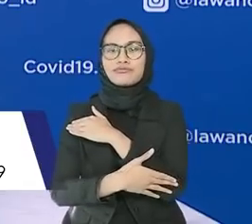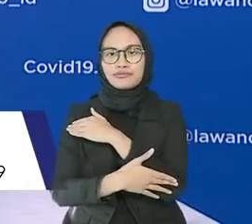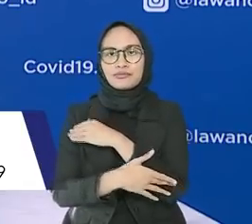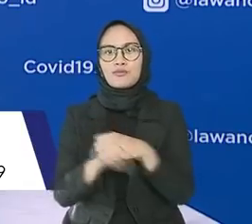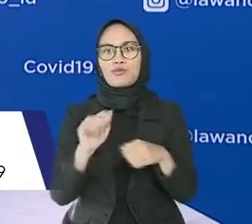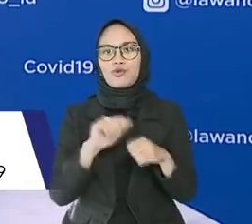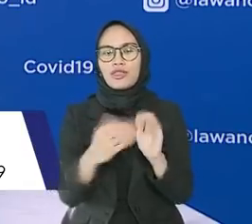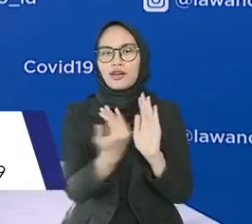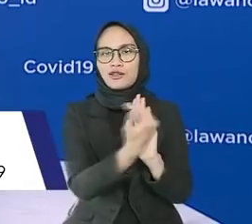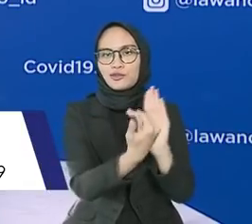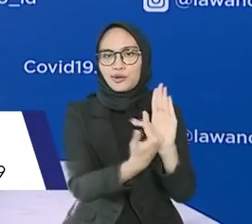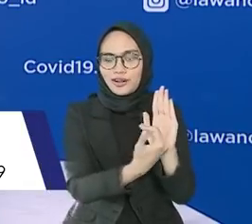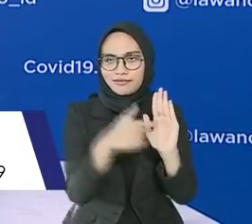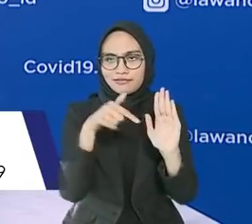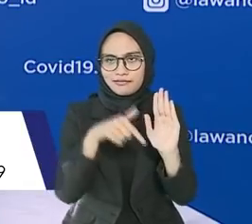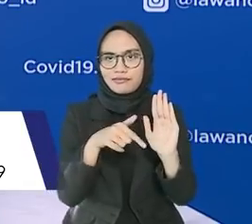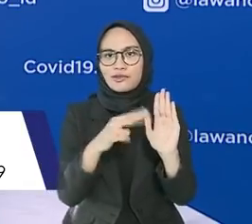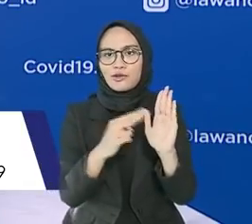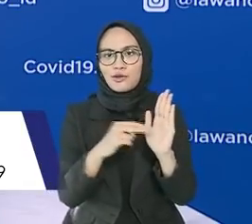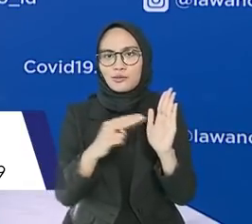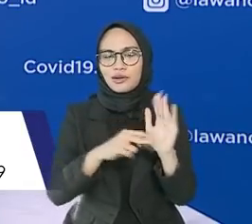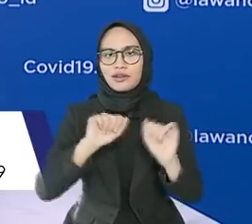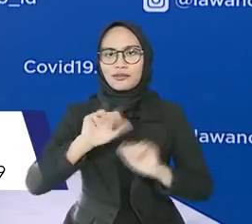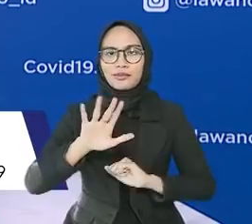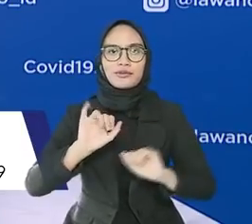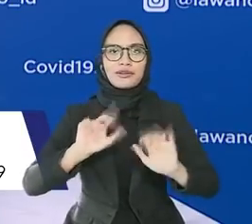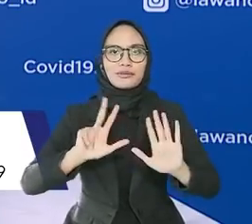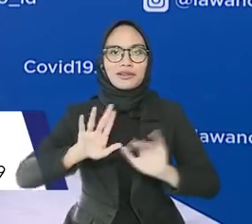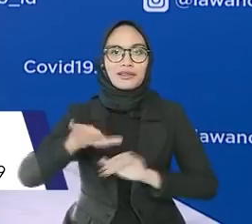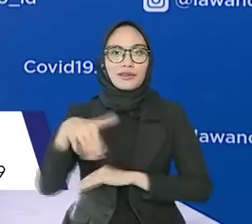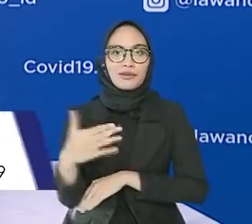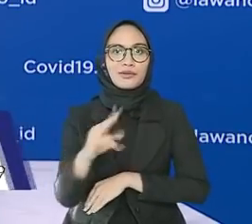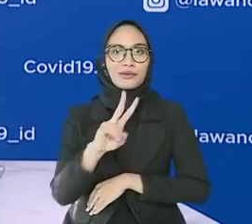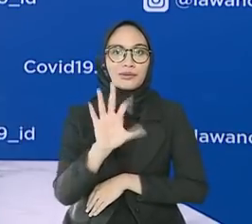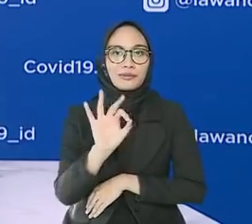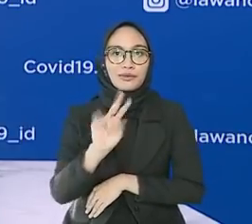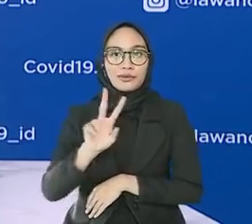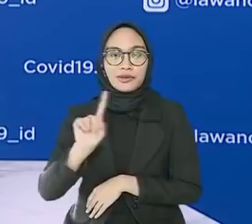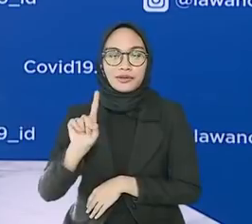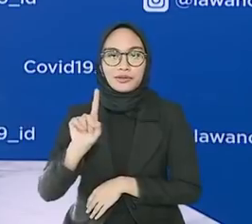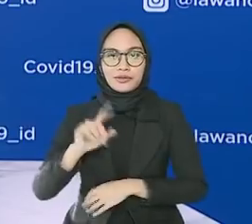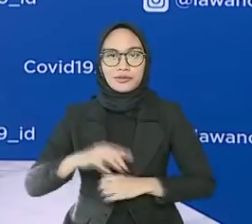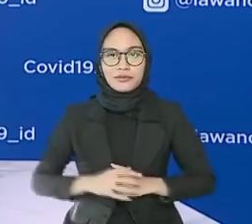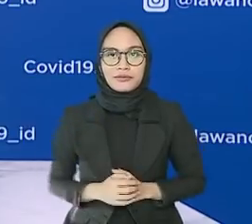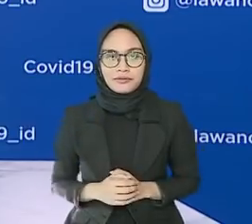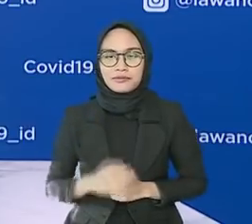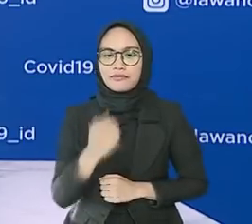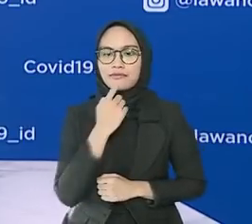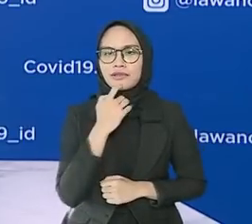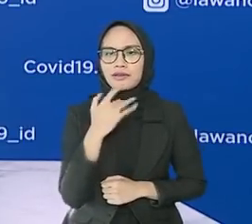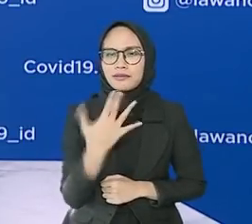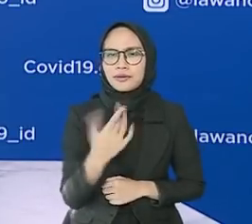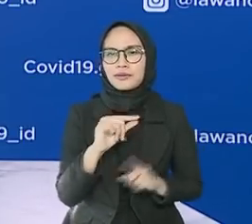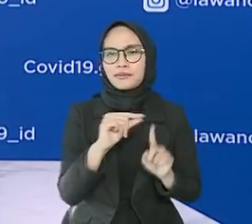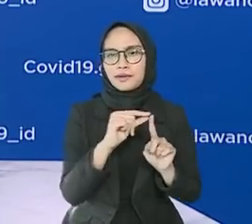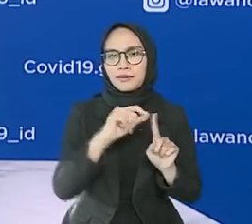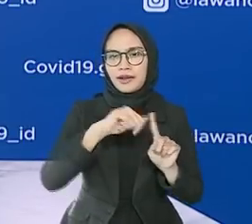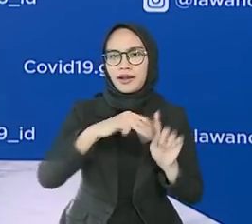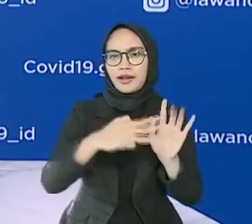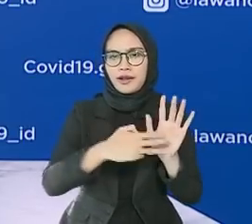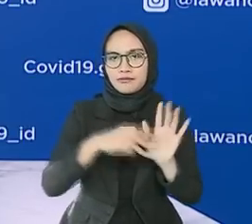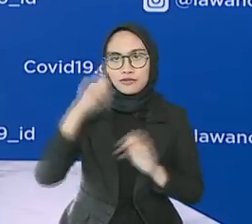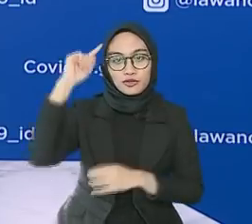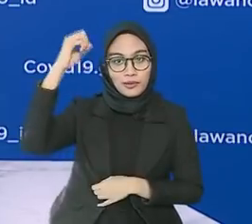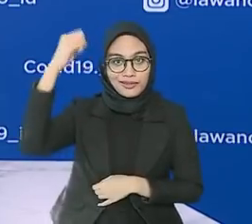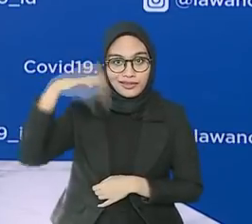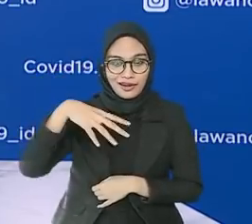mengeluarkan Instruksi Menteri Dalam Negeri nomor 58 tahun 2021 tentang PPKM di wilayah